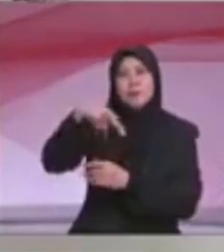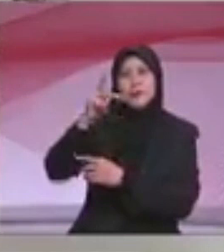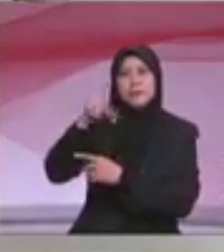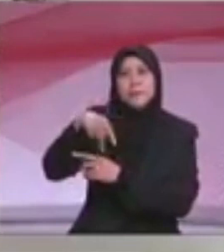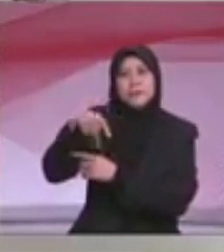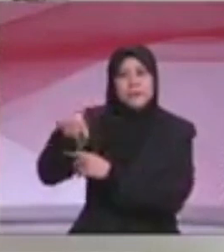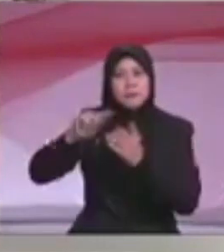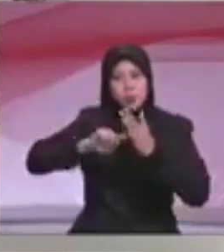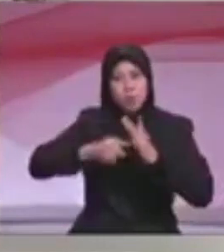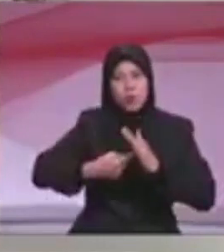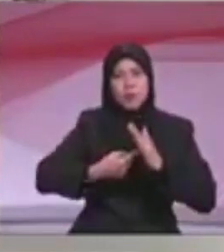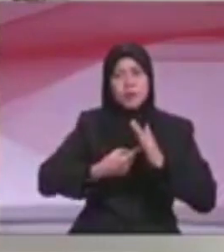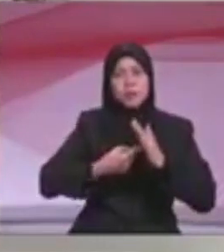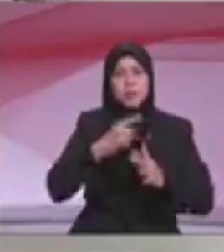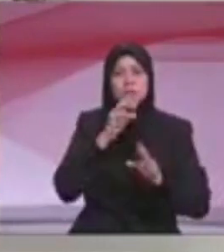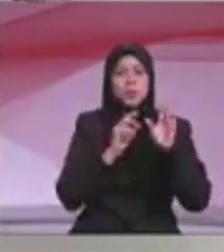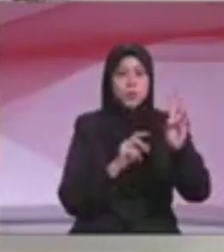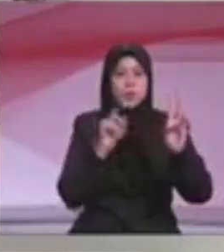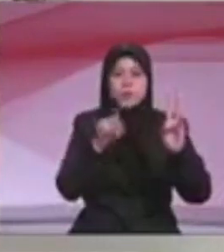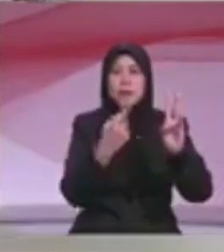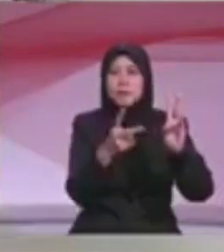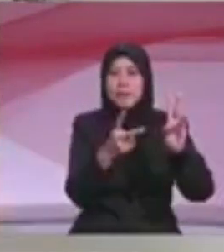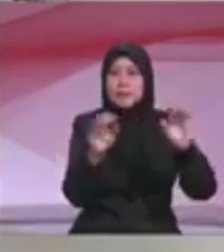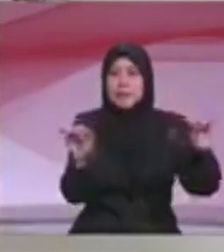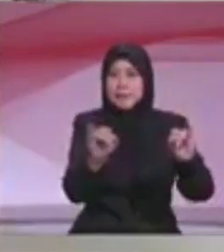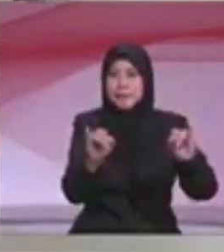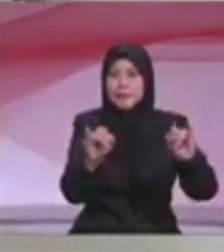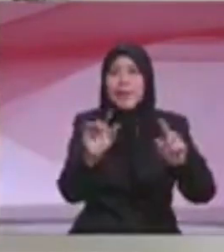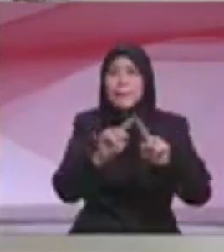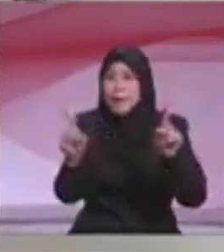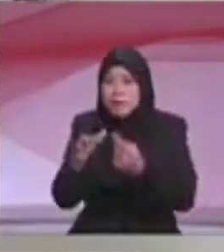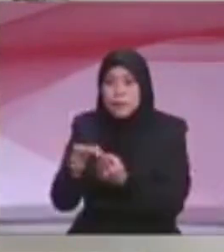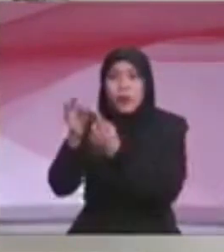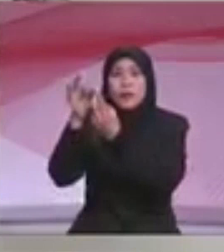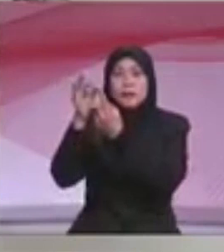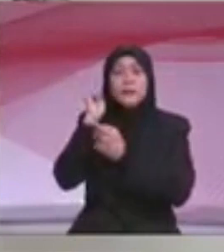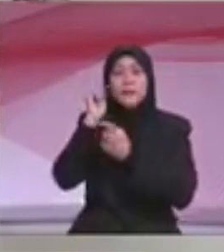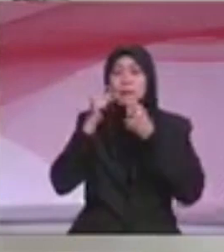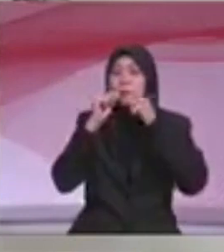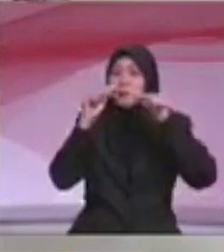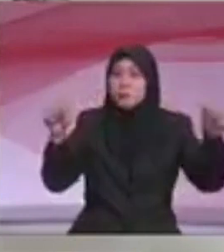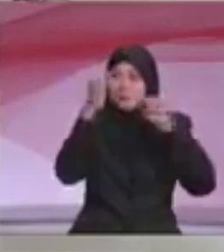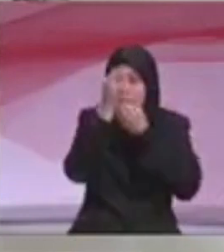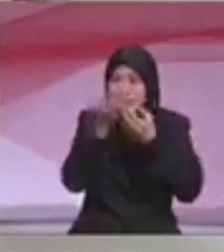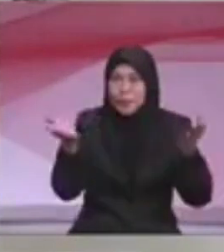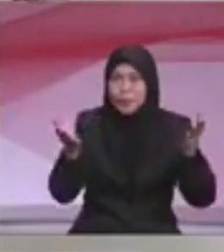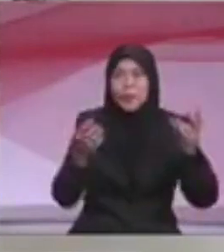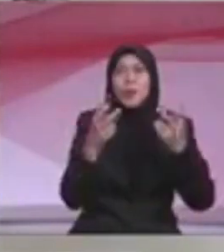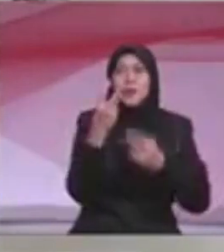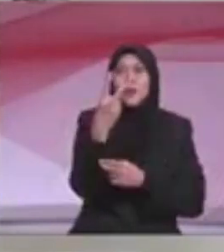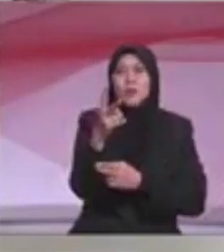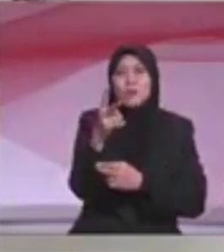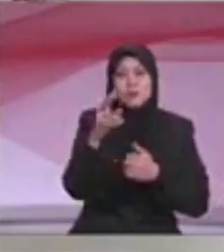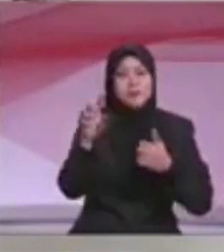PKPP, mulai daripada 7 bulan nanti, iaitu hari Senin, kecuali seperti yang saya umumkan, mungkin 12